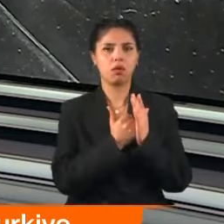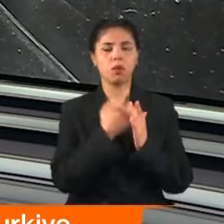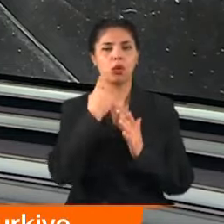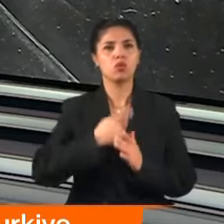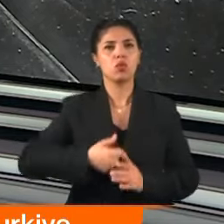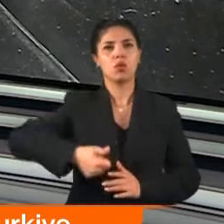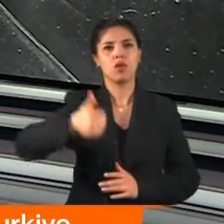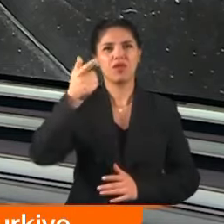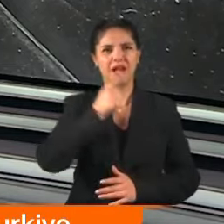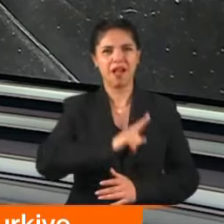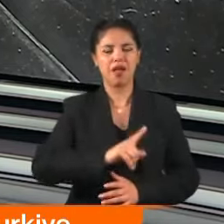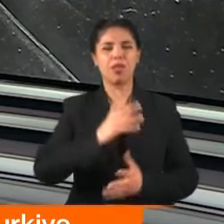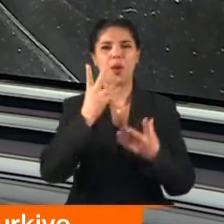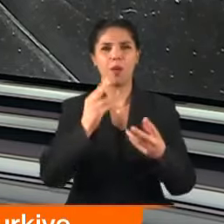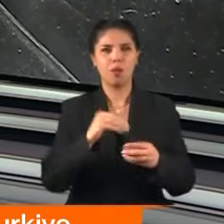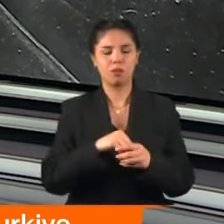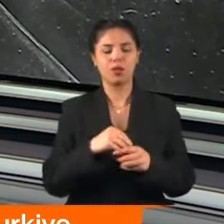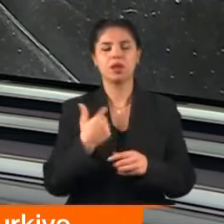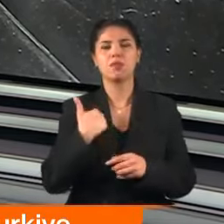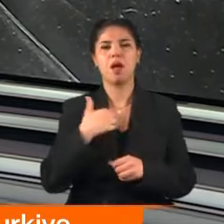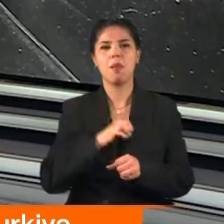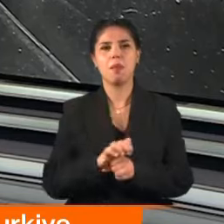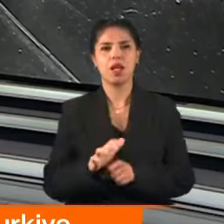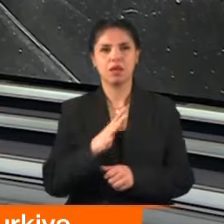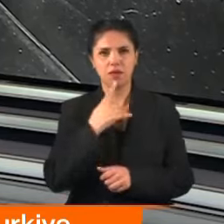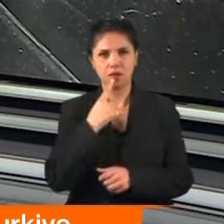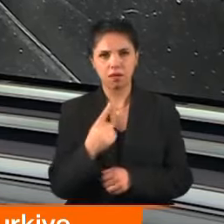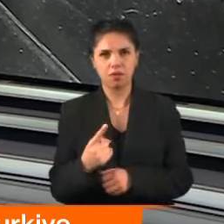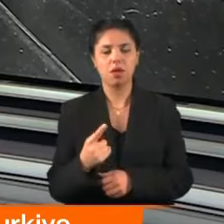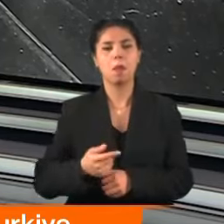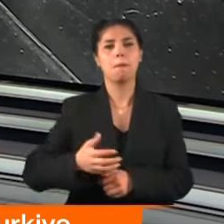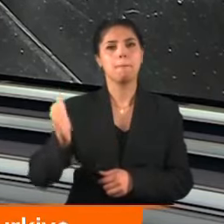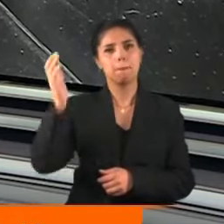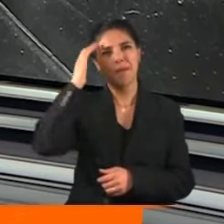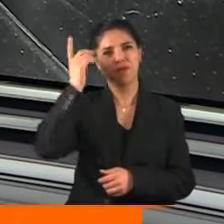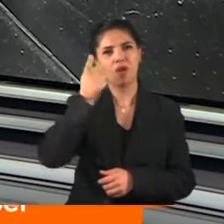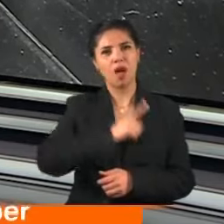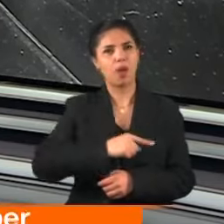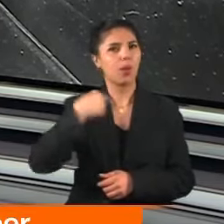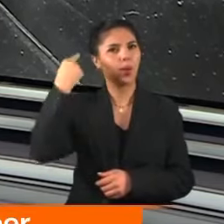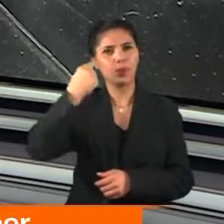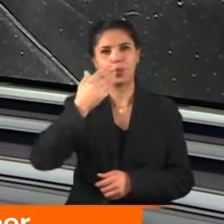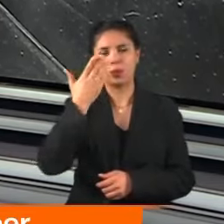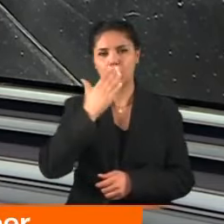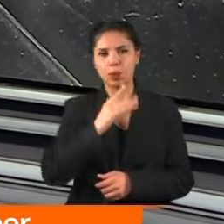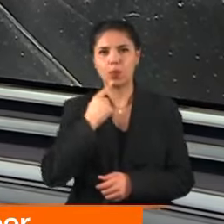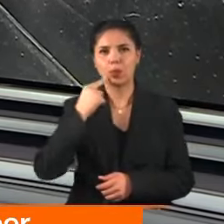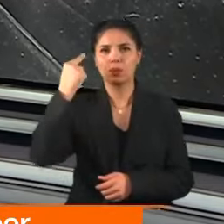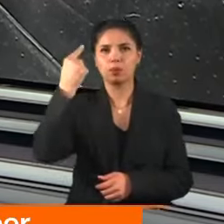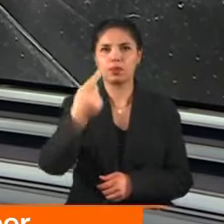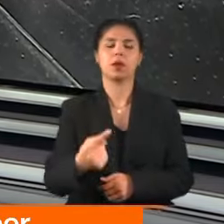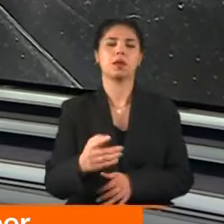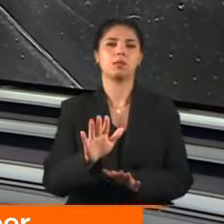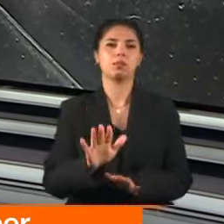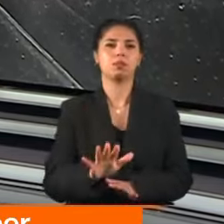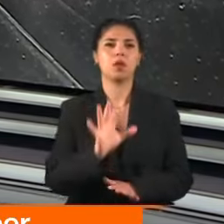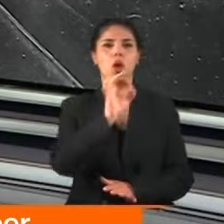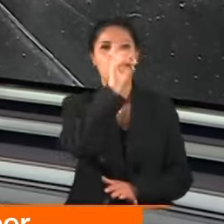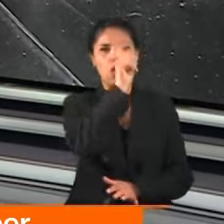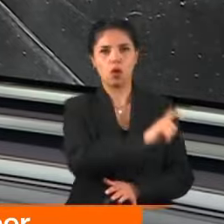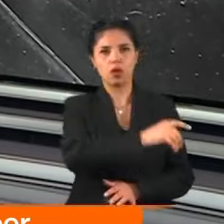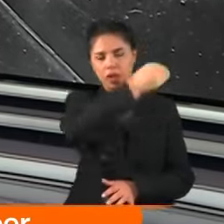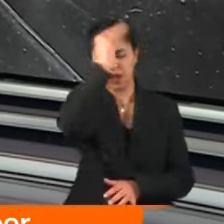içinde kendisine baskı kurulduğunu iddia etti. Ve başta adaylık gibi bir düşüncem yoktu cümlesini kurdu. Özel ve